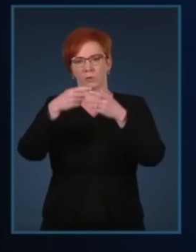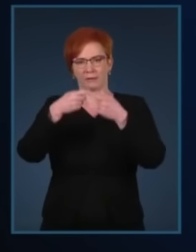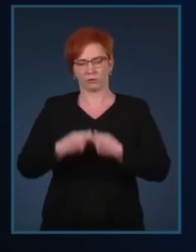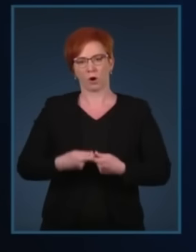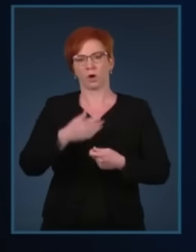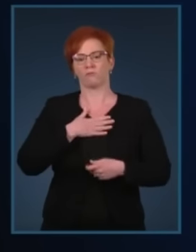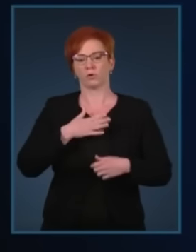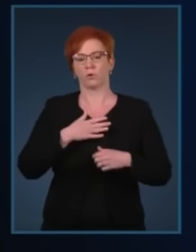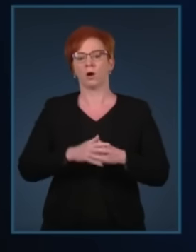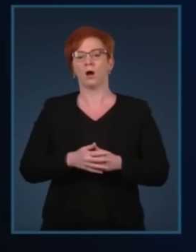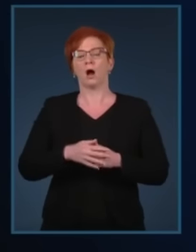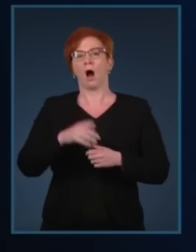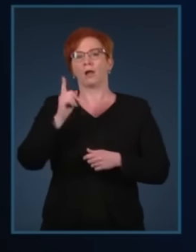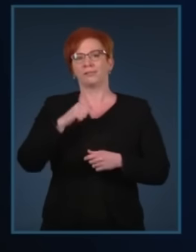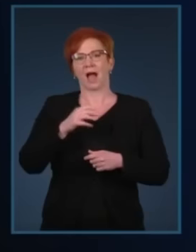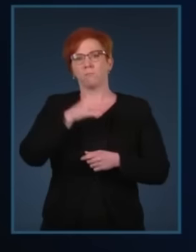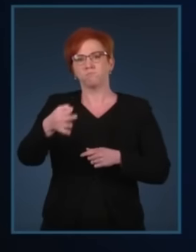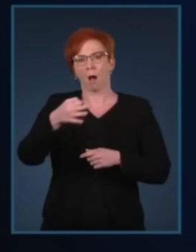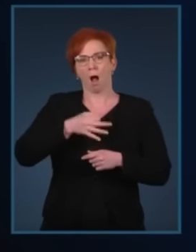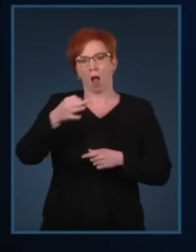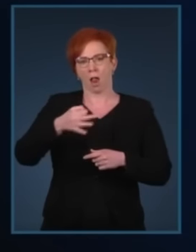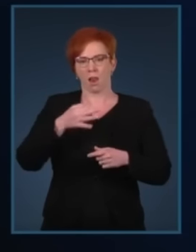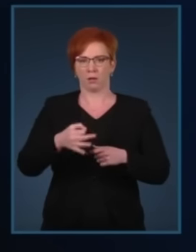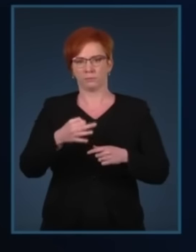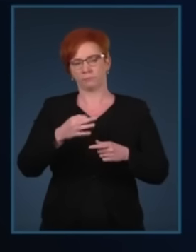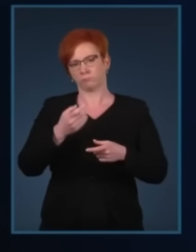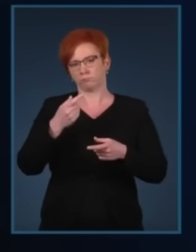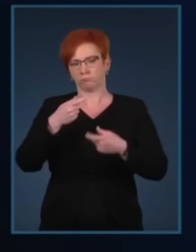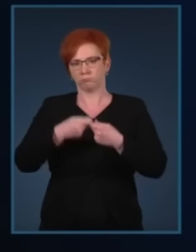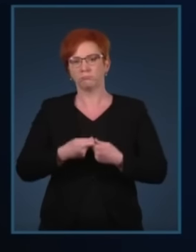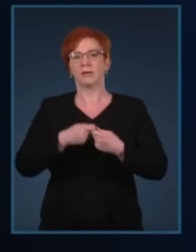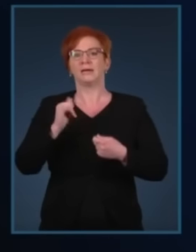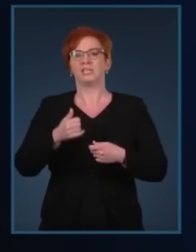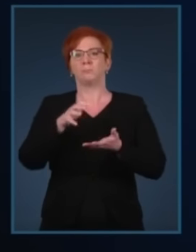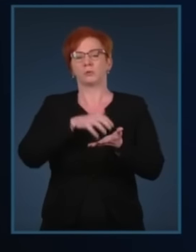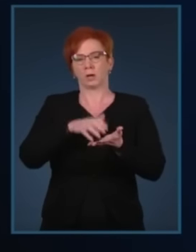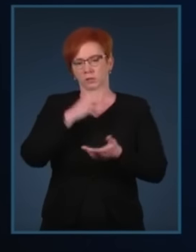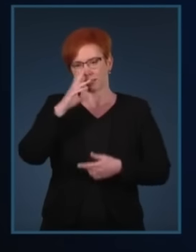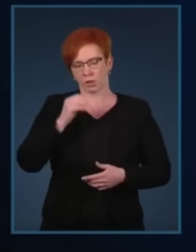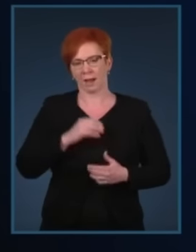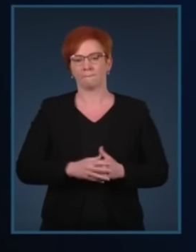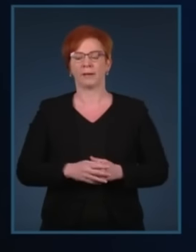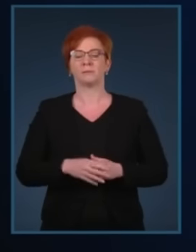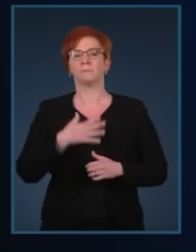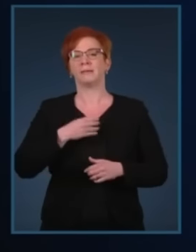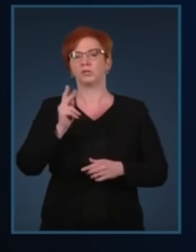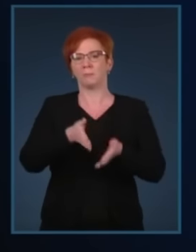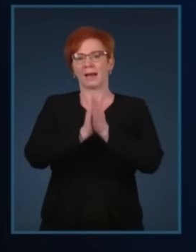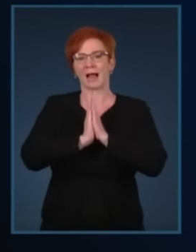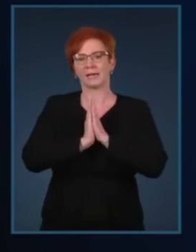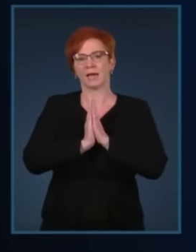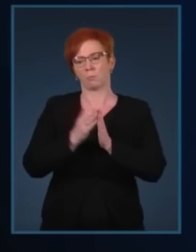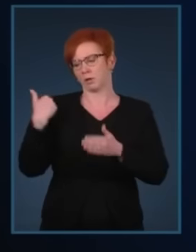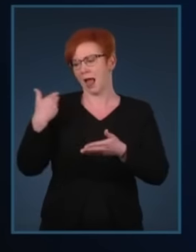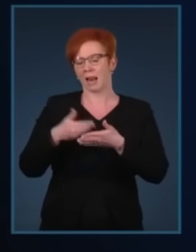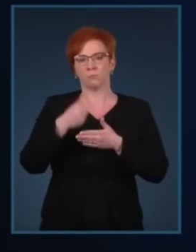hungarikum műszaki ötletgazdája, egy nemzetközi gazdasági szakember. Mégis meg kell kérjem, hogy az elmúlt 20 évben,